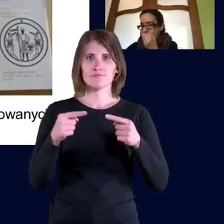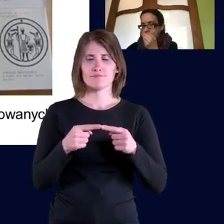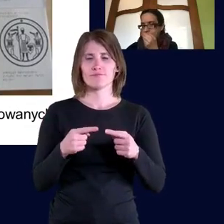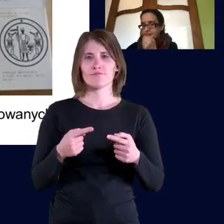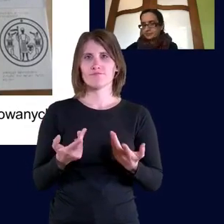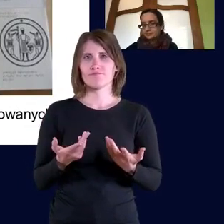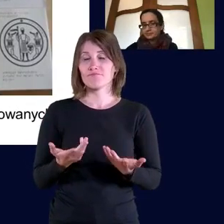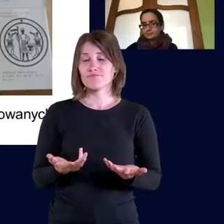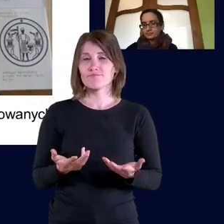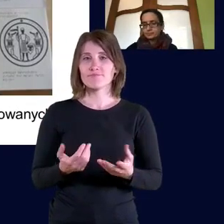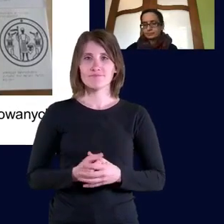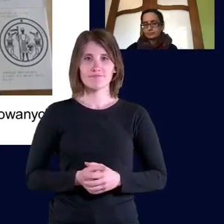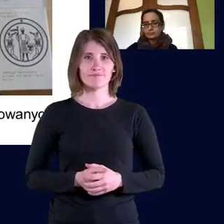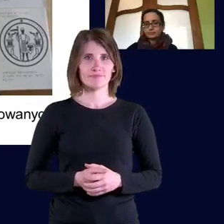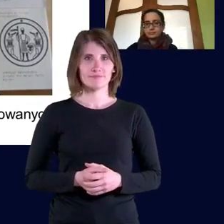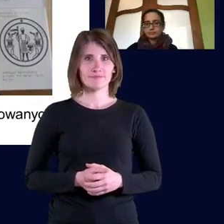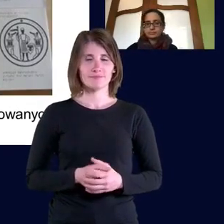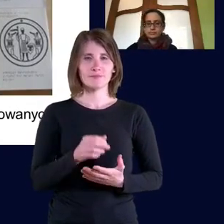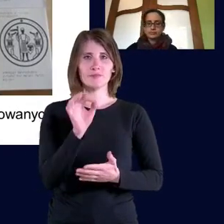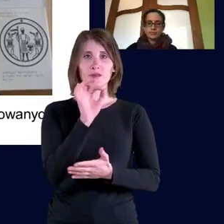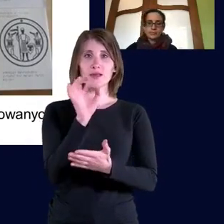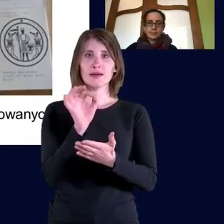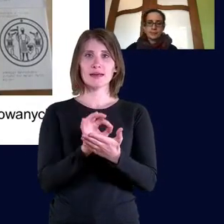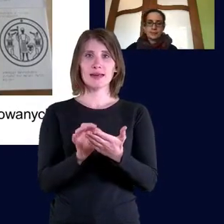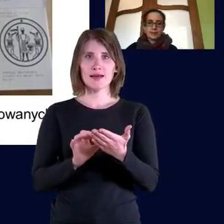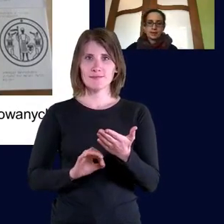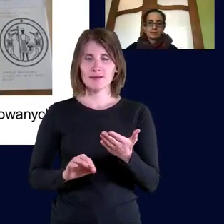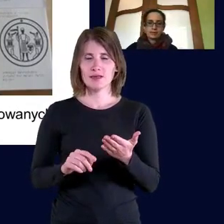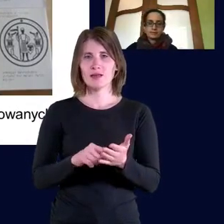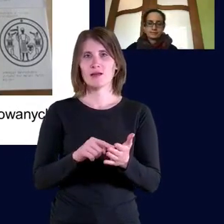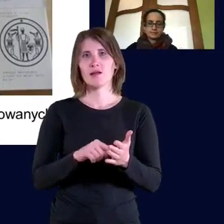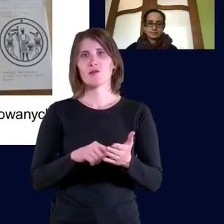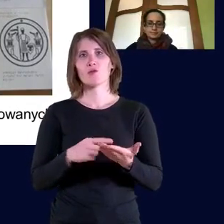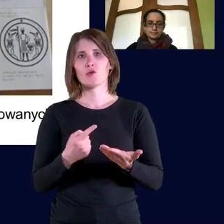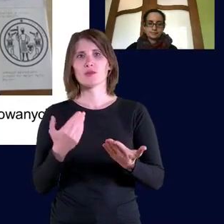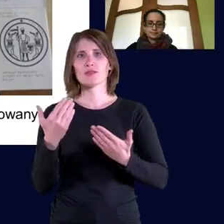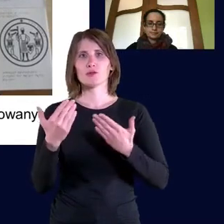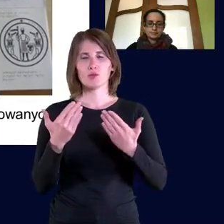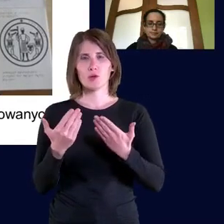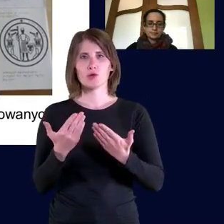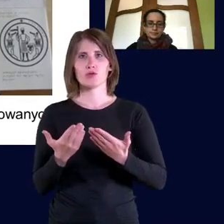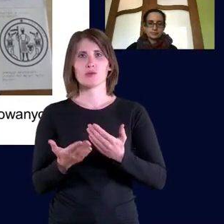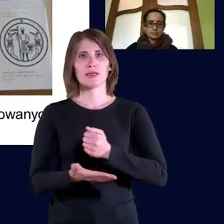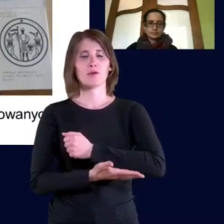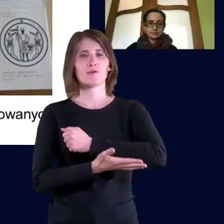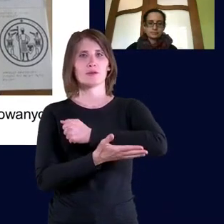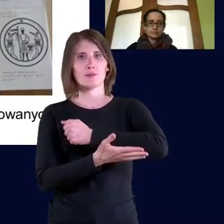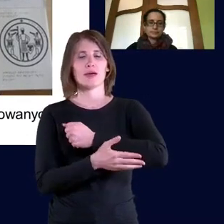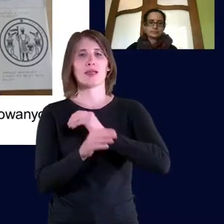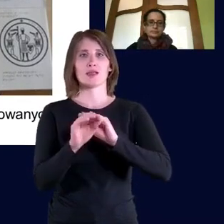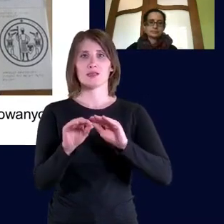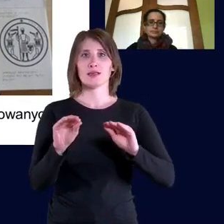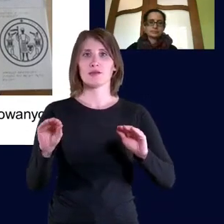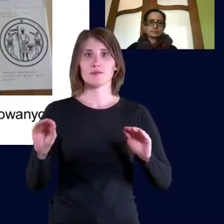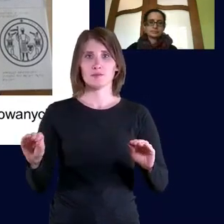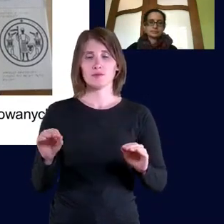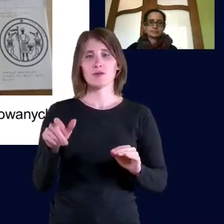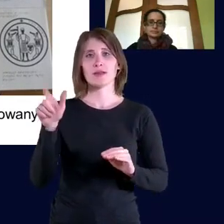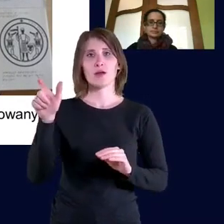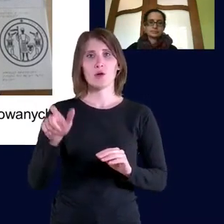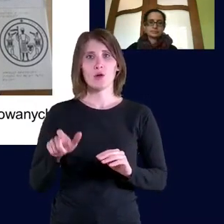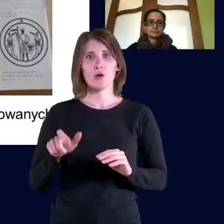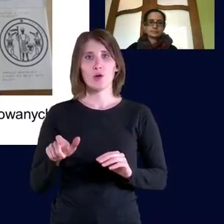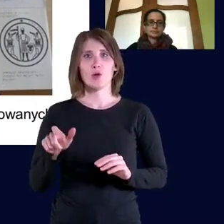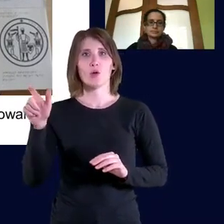proszę państwa grafika Jest to forma wsparcia dydaktycznego dla osób z